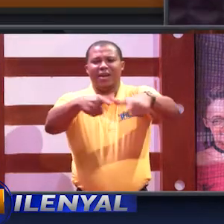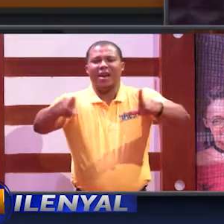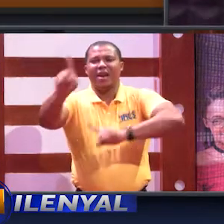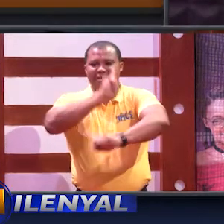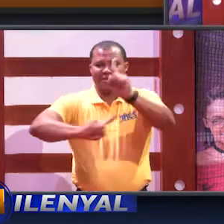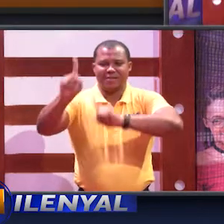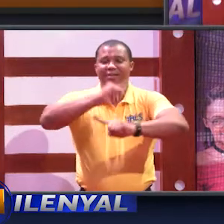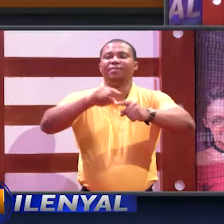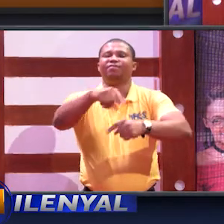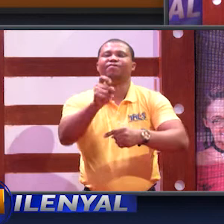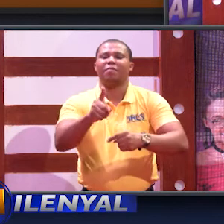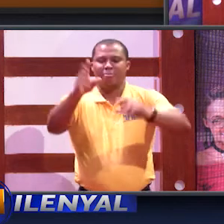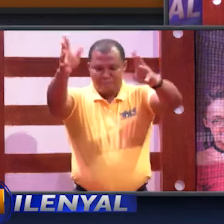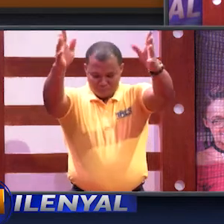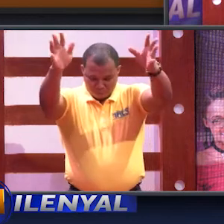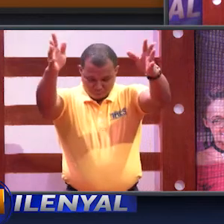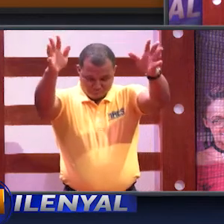Merci.